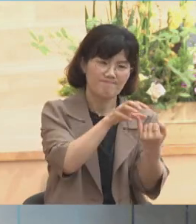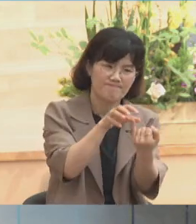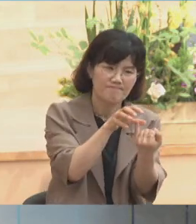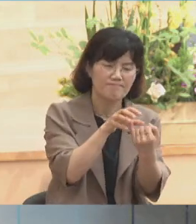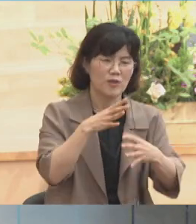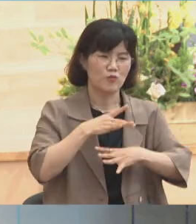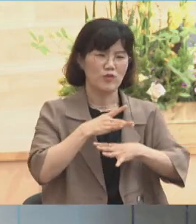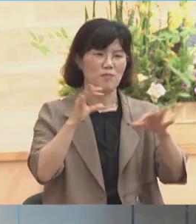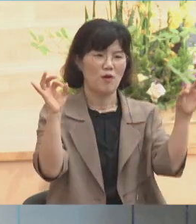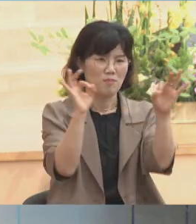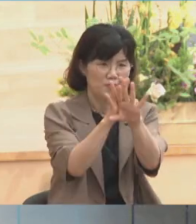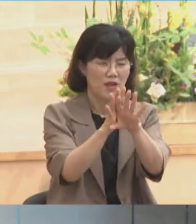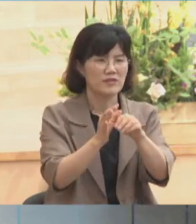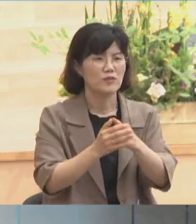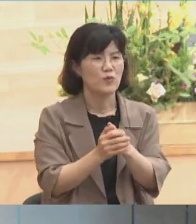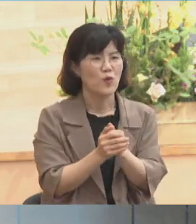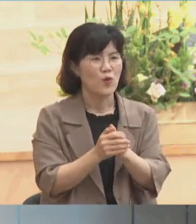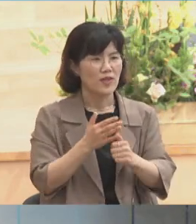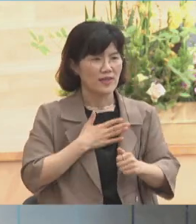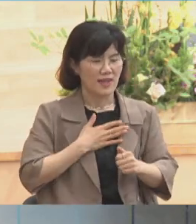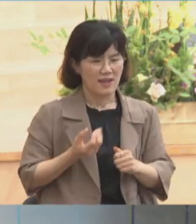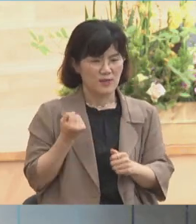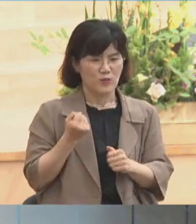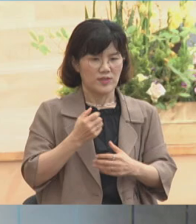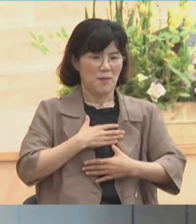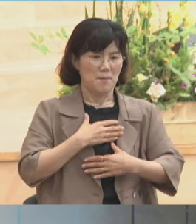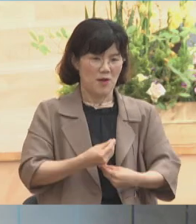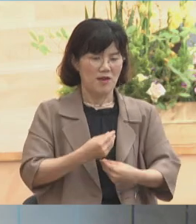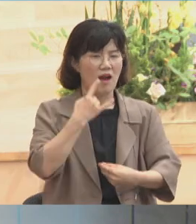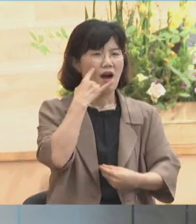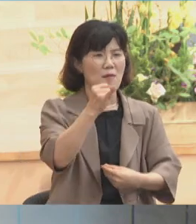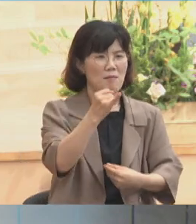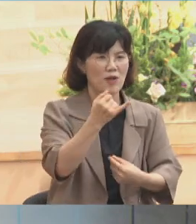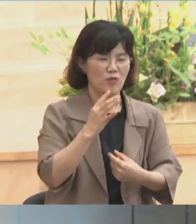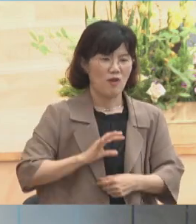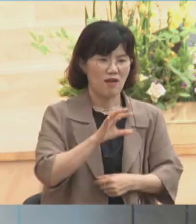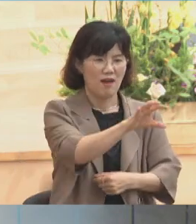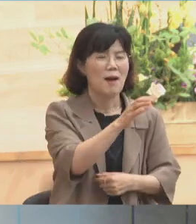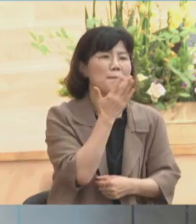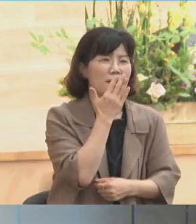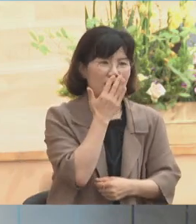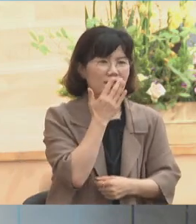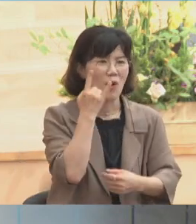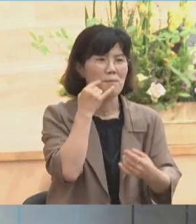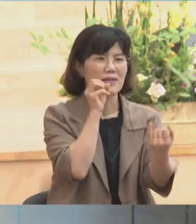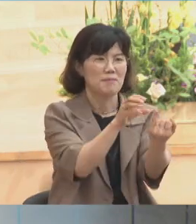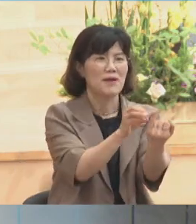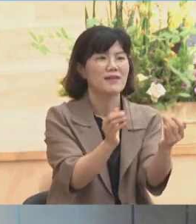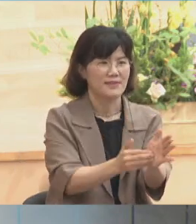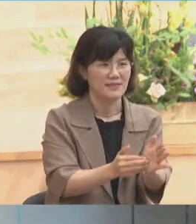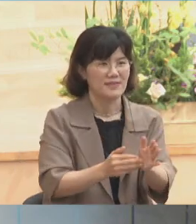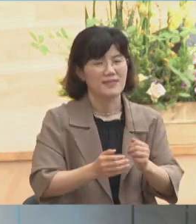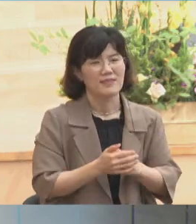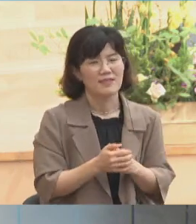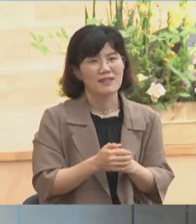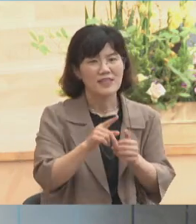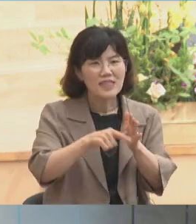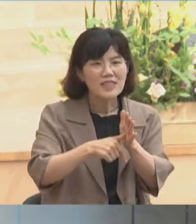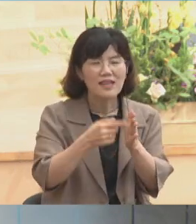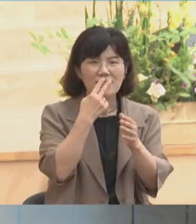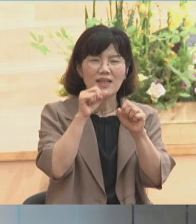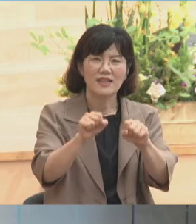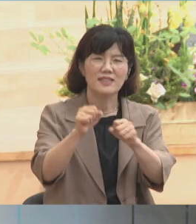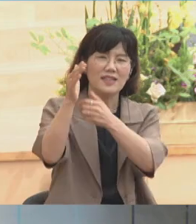두려움이 없어지고 지금 내가 누리고 있는 이 평안을 엄마도 누릴 수 있을 거라고 말했습니다. 그때